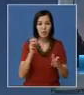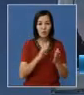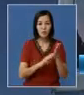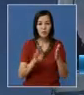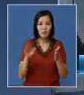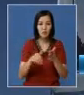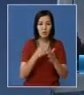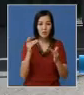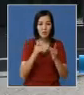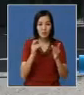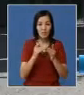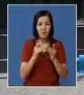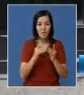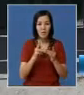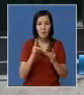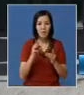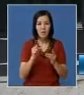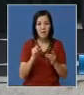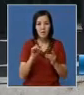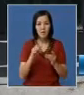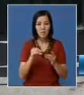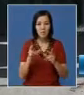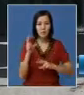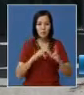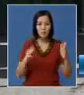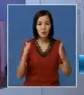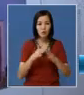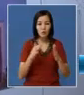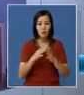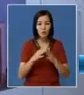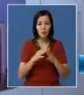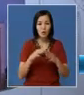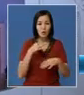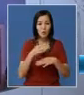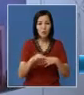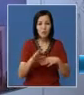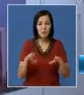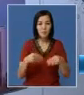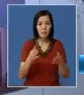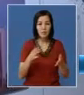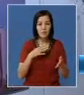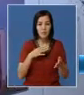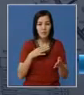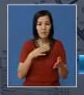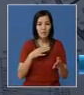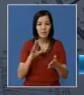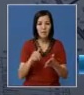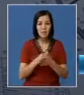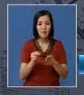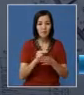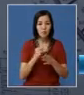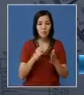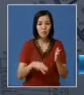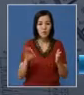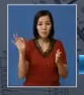жаңа жатақхана. Қаратал шағын ауданындағы студенттер үйі жоспар бойынша қазанда қолданысқа беріледі. Қазір онда негізгі жұмыстың